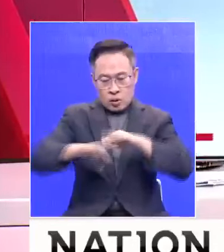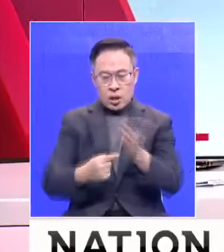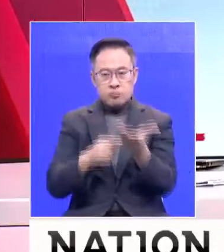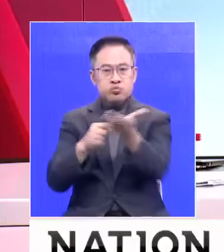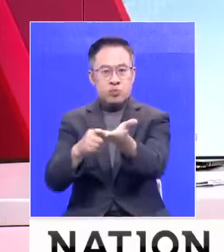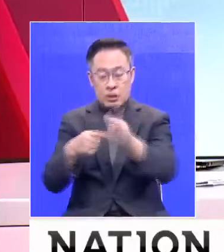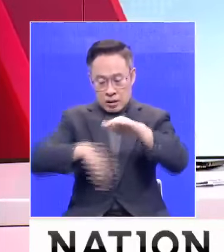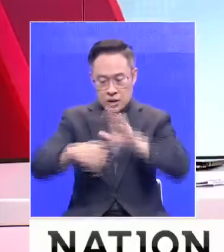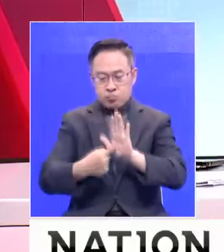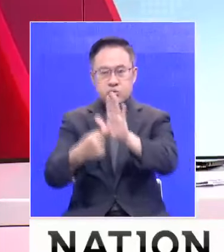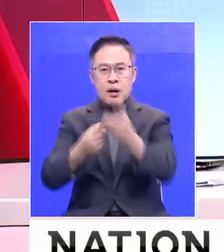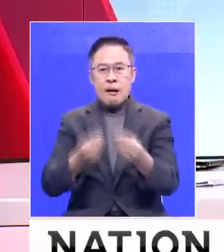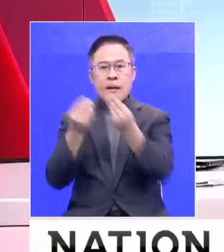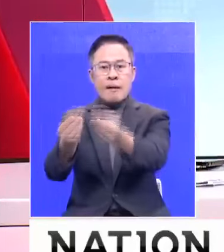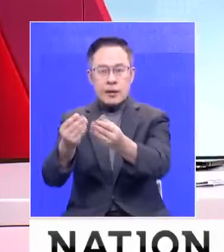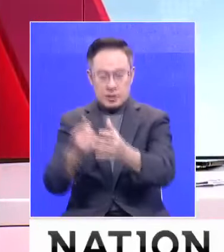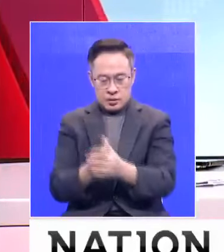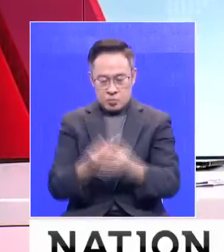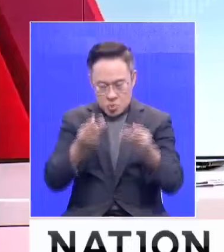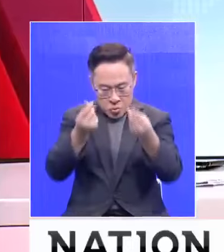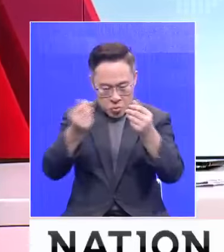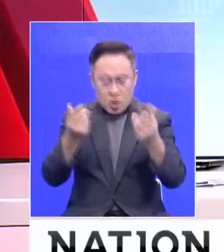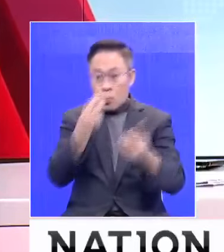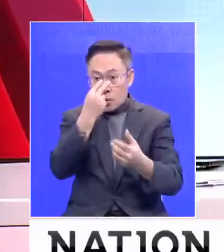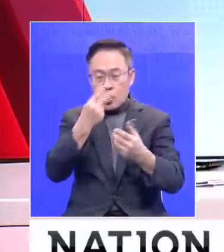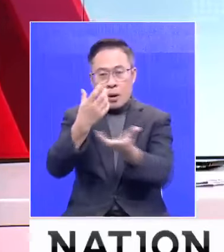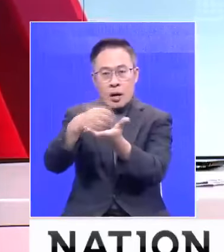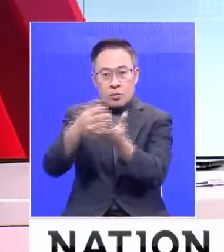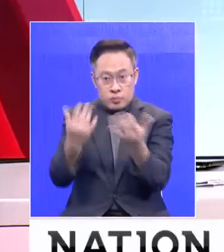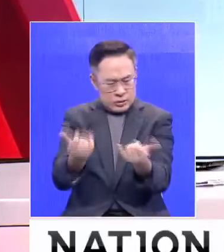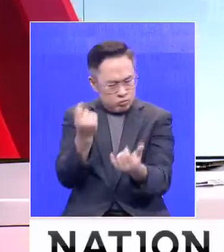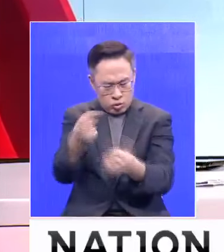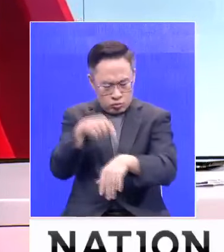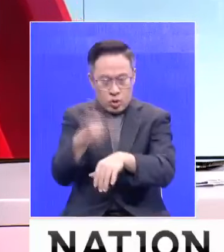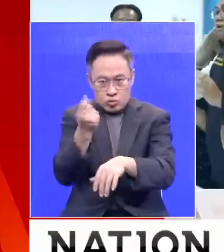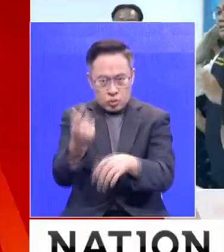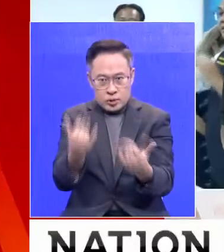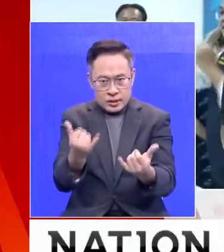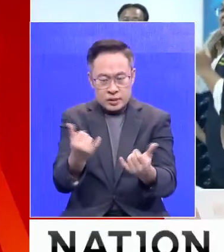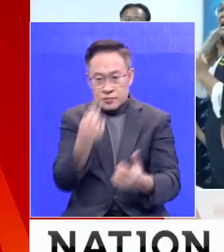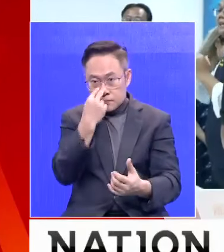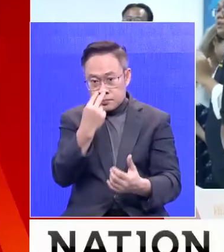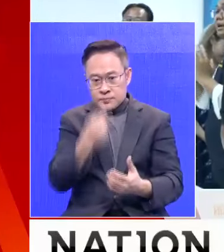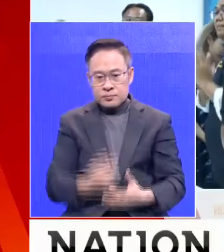างๆนานาวันนี้แชร์กันแบบละเอียดมากไปติดตามรายละเอียดกับคุณอิทธิพัฒน์ปิ่นวโรจน์รายงานสดเข้ามาค่ะ